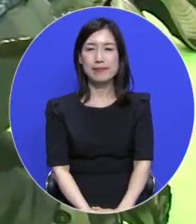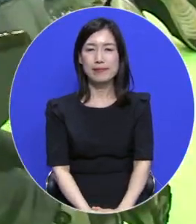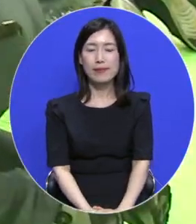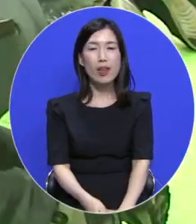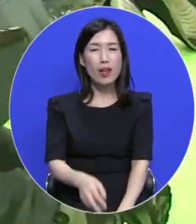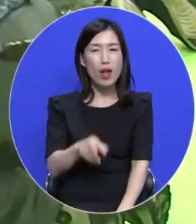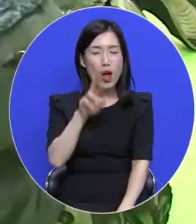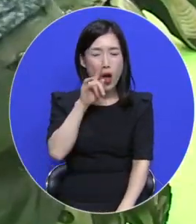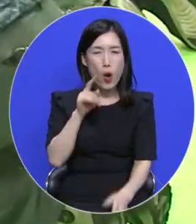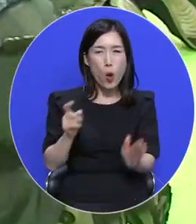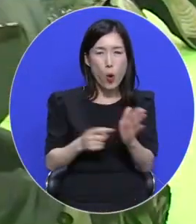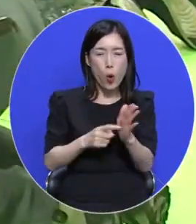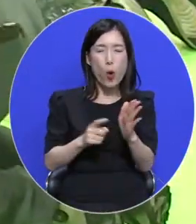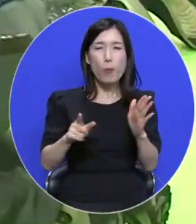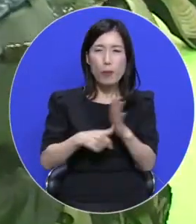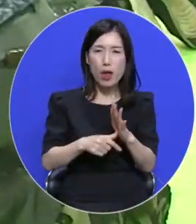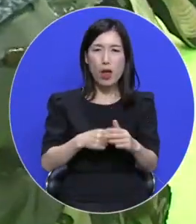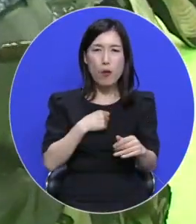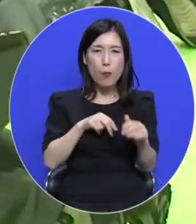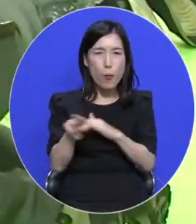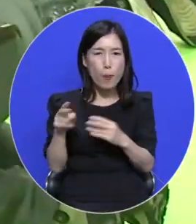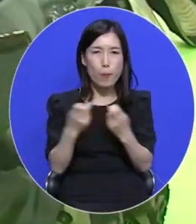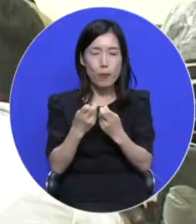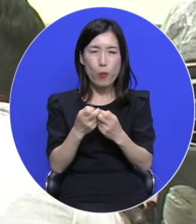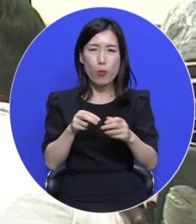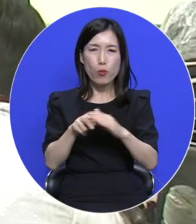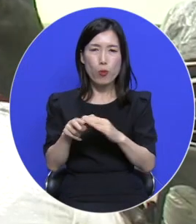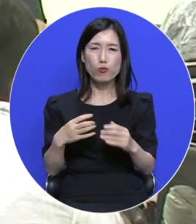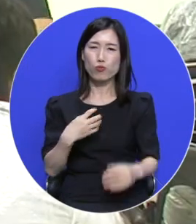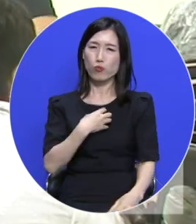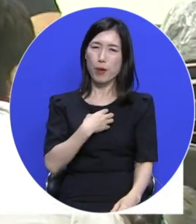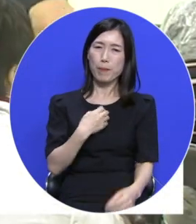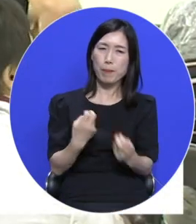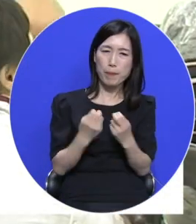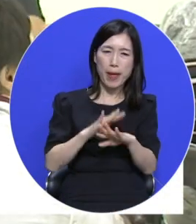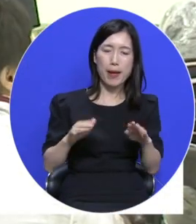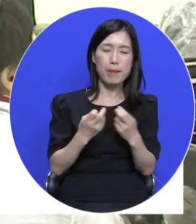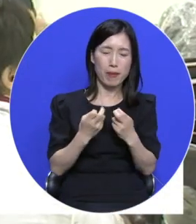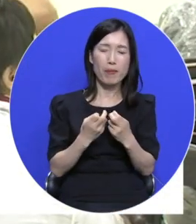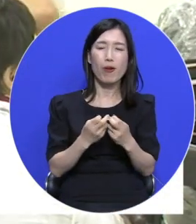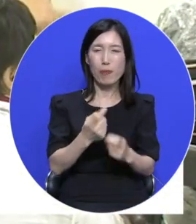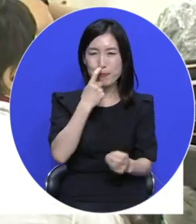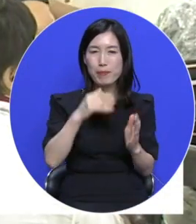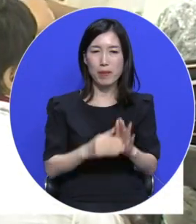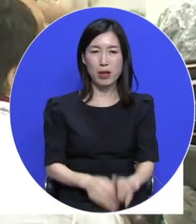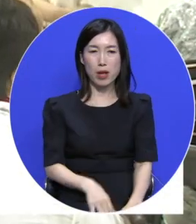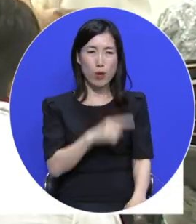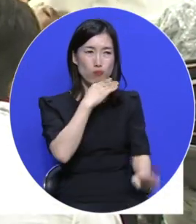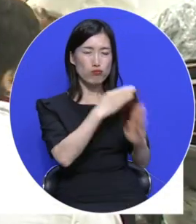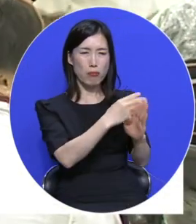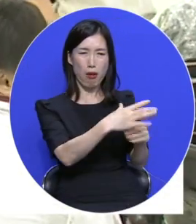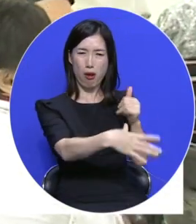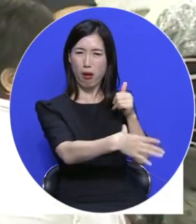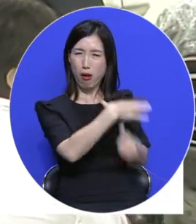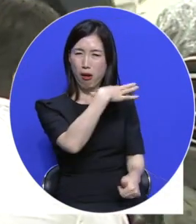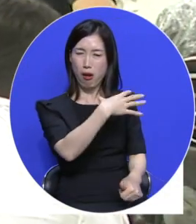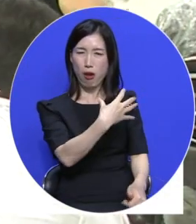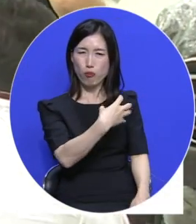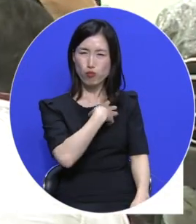비상시 국민행동 요령에 대한 교육도 받았습니다. 북한의 도발과 위협이 멈추지 않고 있는